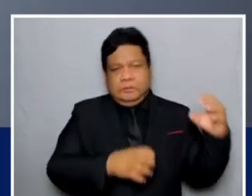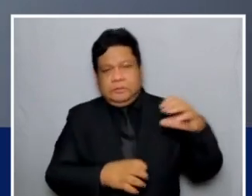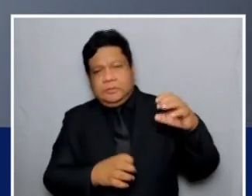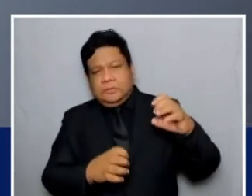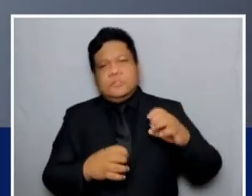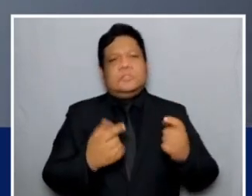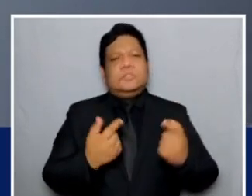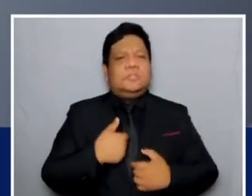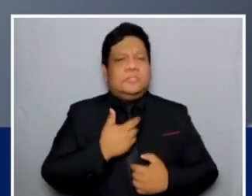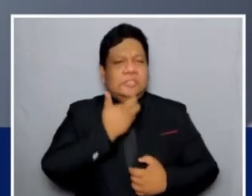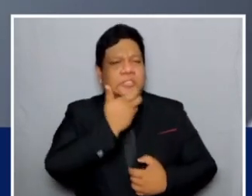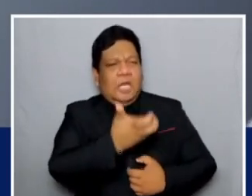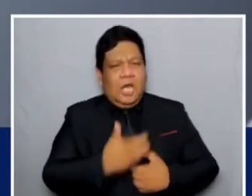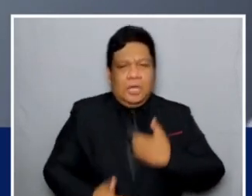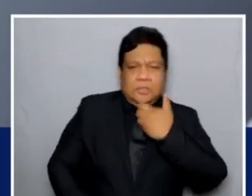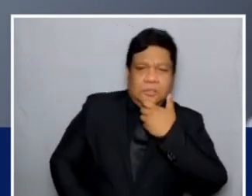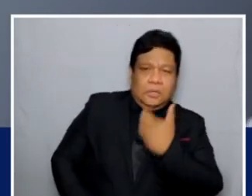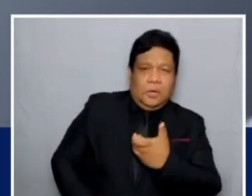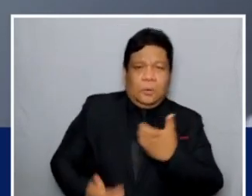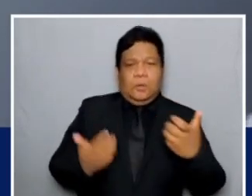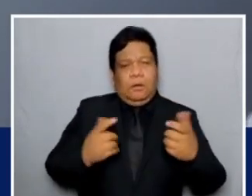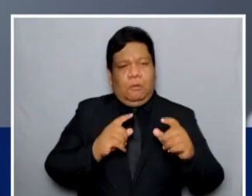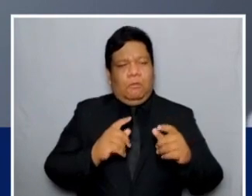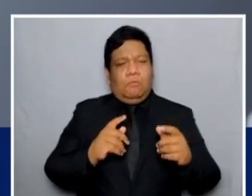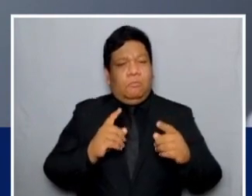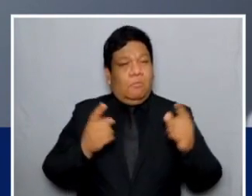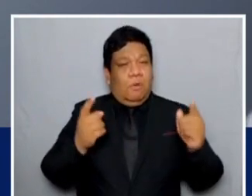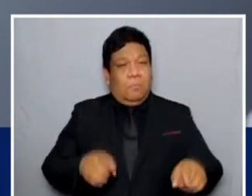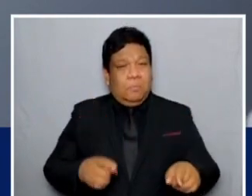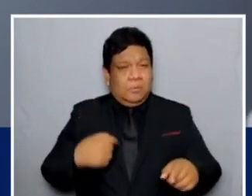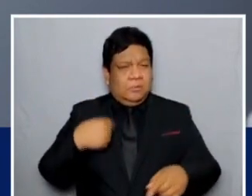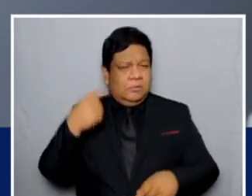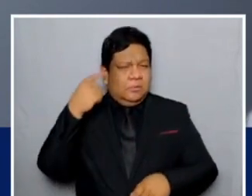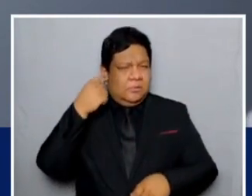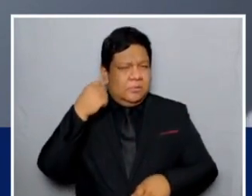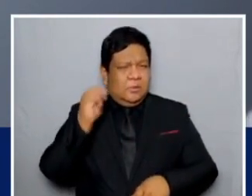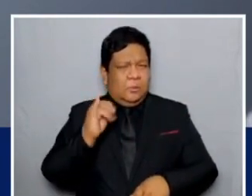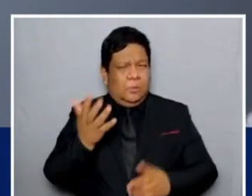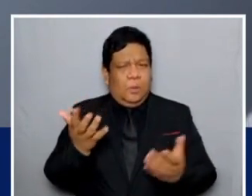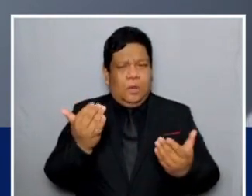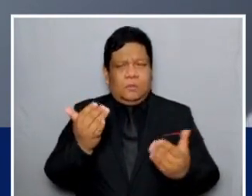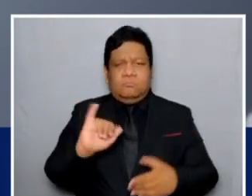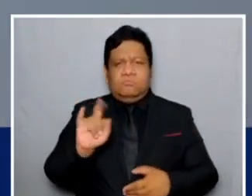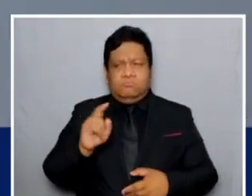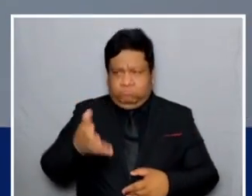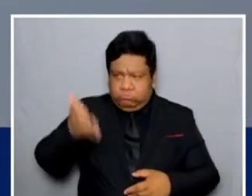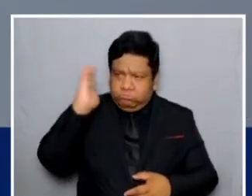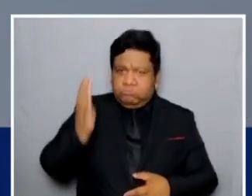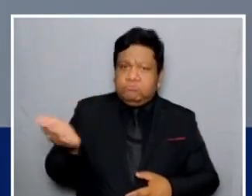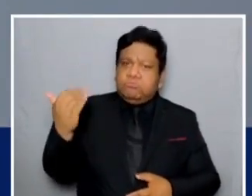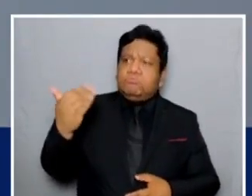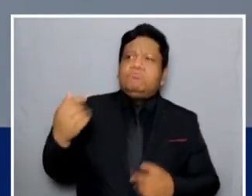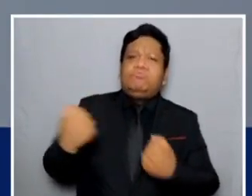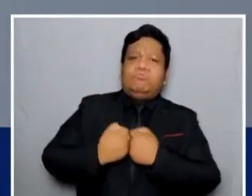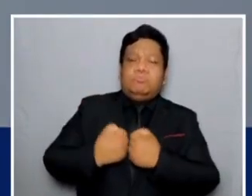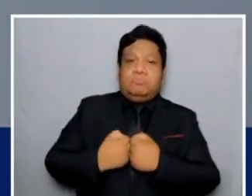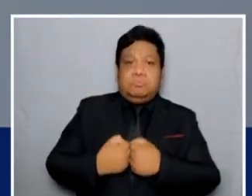sila. And parang narinig ko na niyayaya siyang aaway na lang. Bumaba